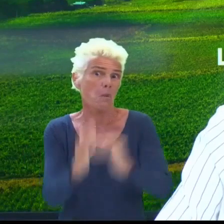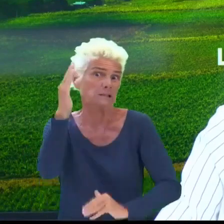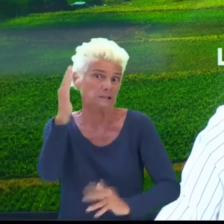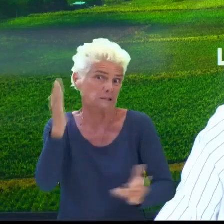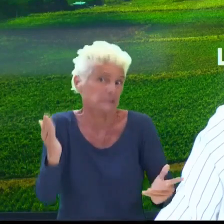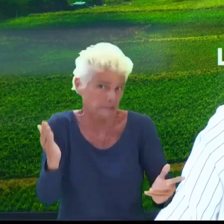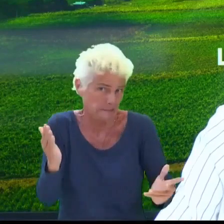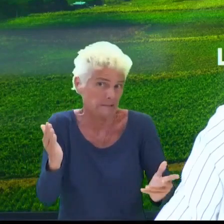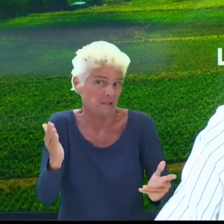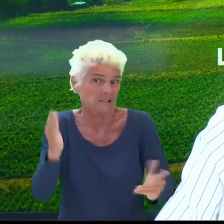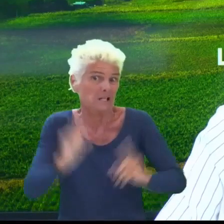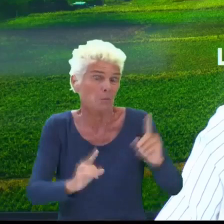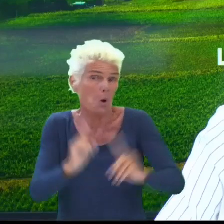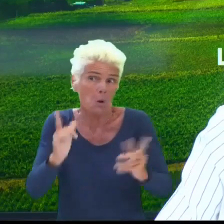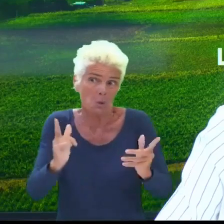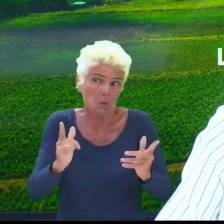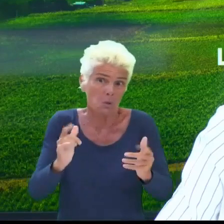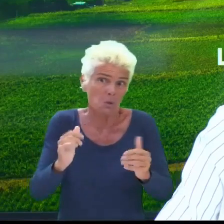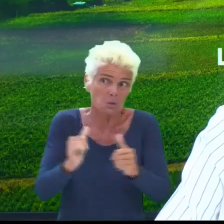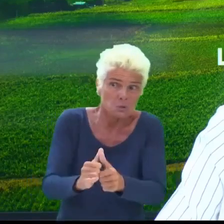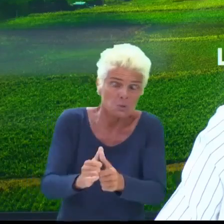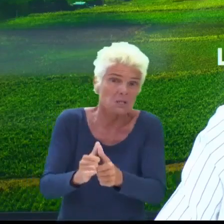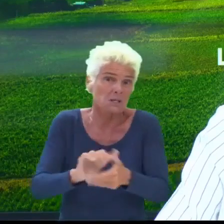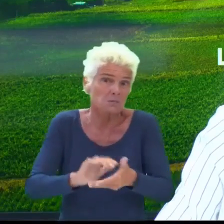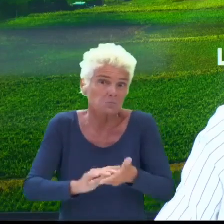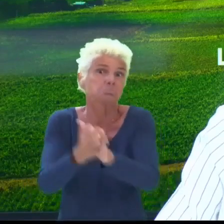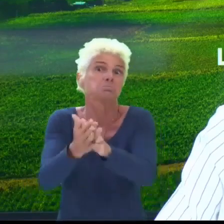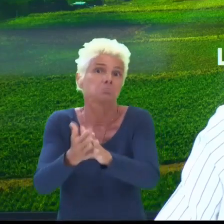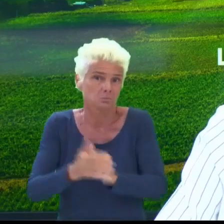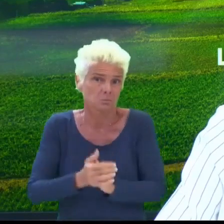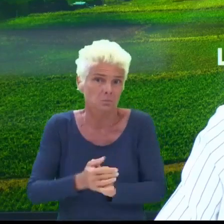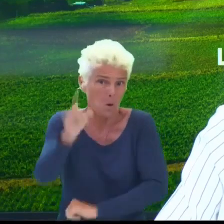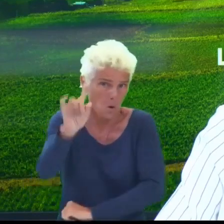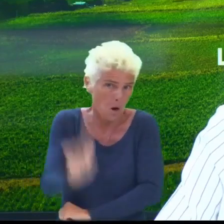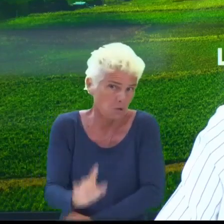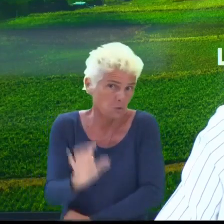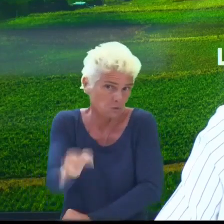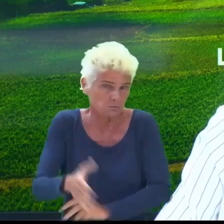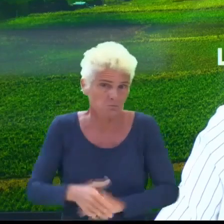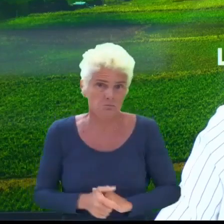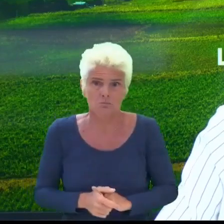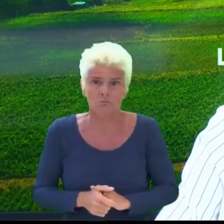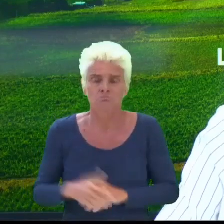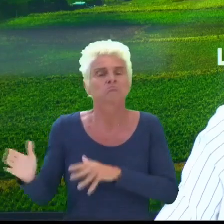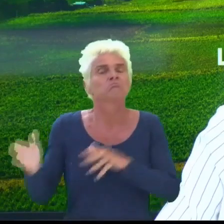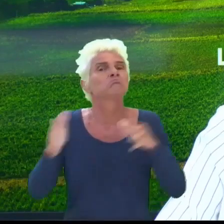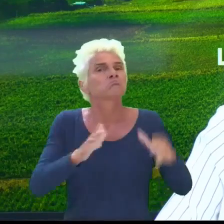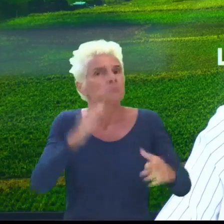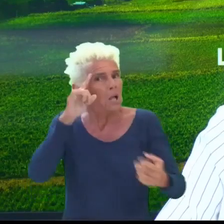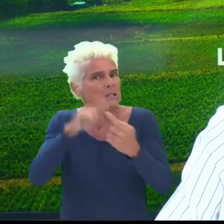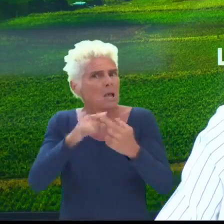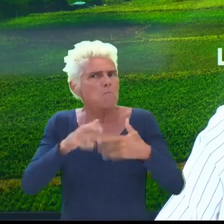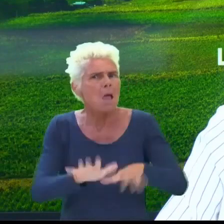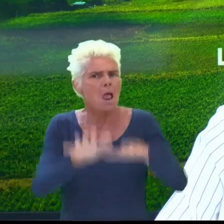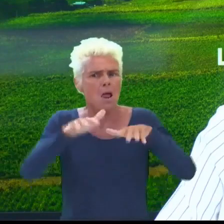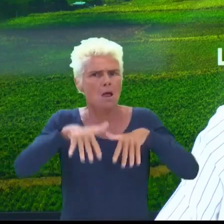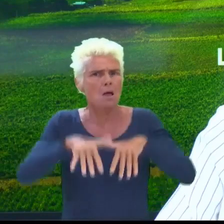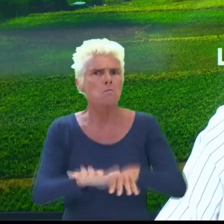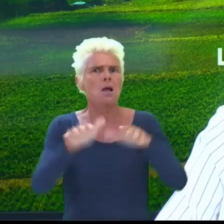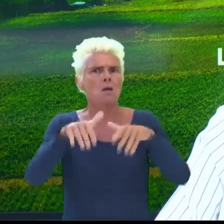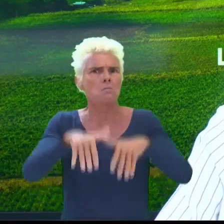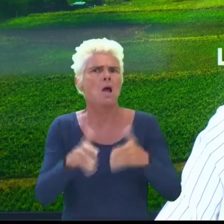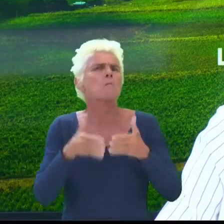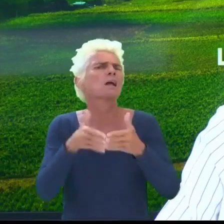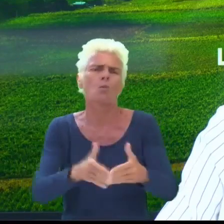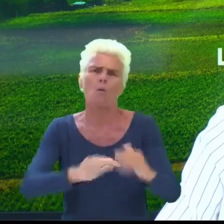relief ou euh ou sous les sous les orages donc côté M euh je sais qu'il y a des navettes qui ont déjà été